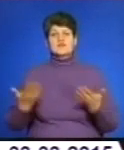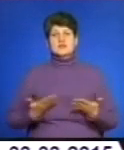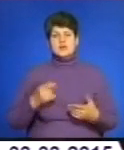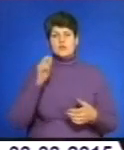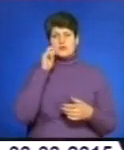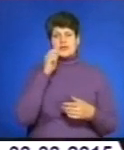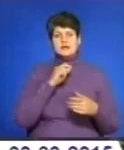вселяли надію та дивували оптимізмом. У той час, коли цивільні люди заклопотані та знервовані, ці солдати з передової усім